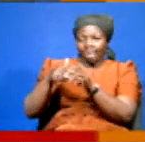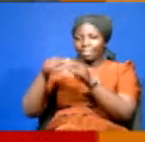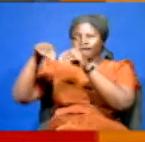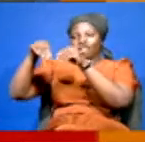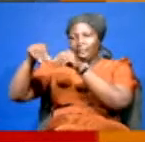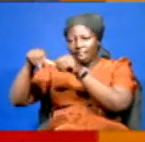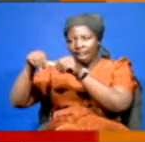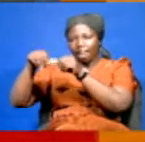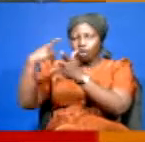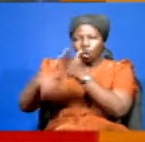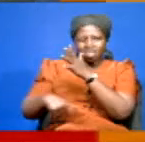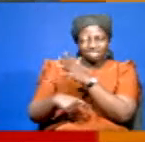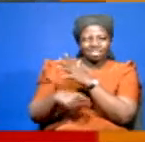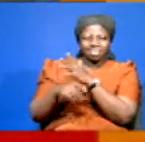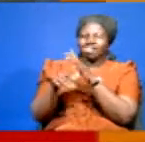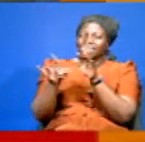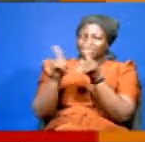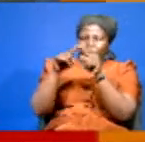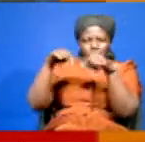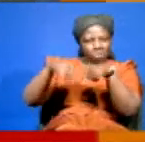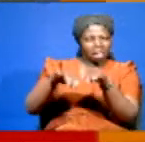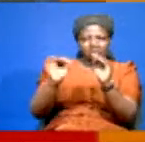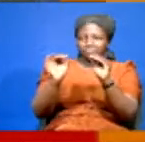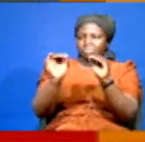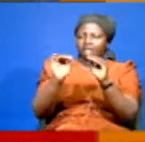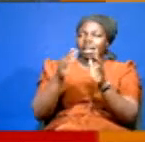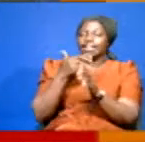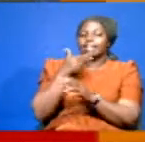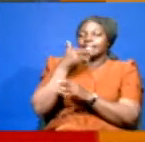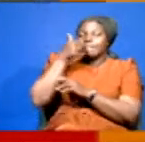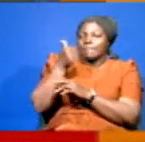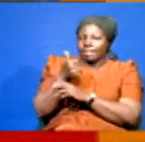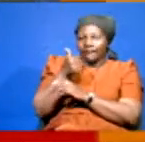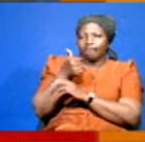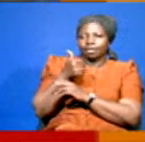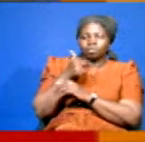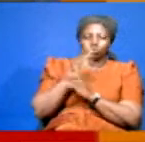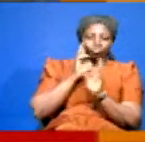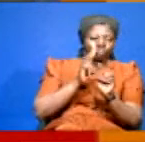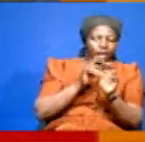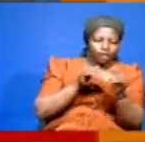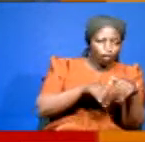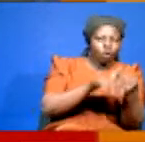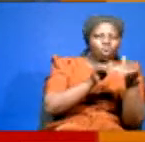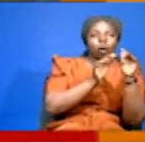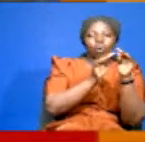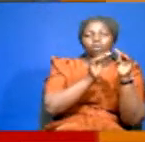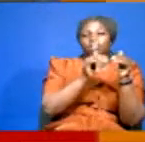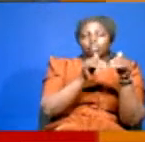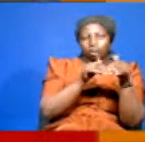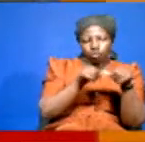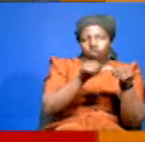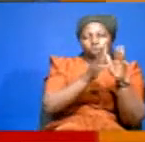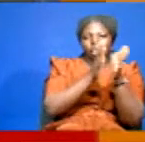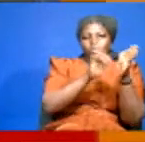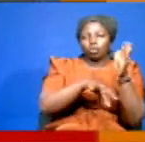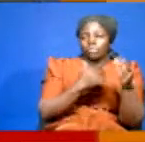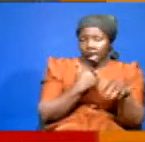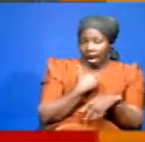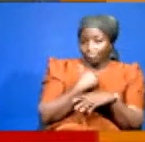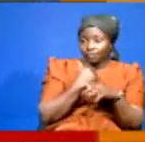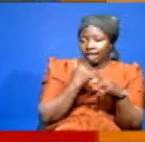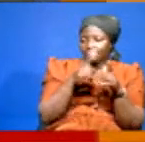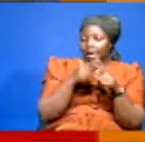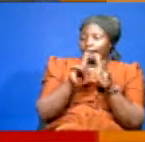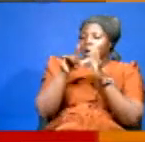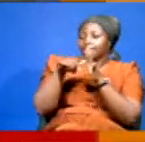So tungeangalia ya kwamba kwanza tuendelee na yale ambayo tuko nayo, kisha baadaye tutafute suluhisho za kudumu. Lakini